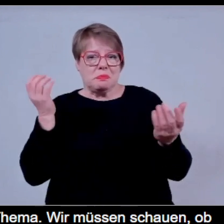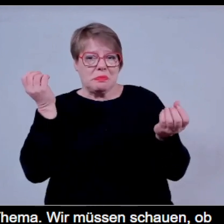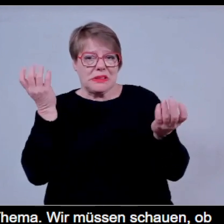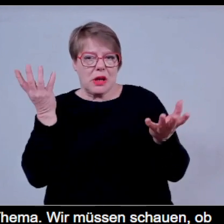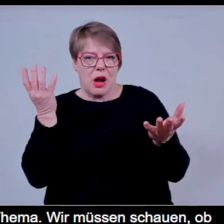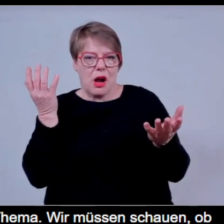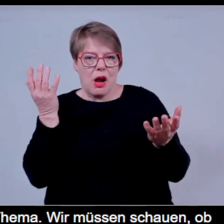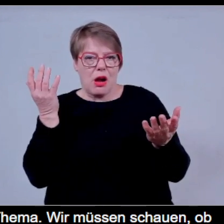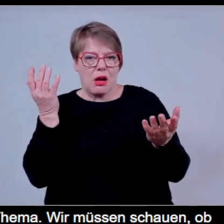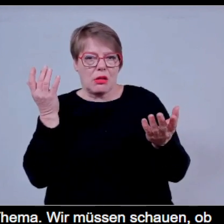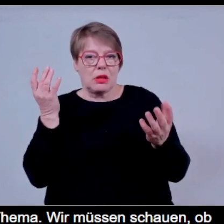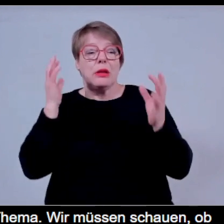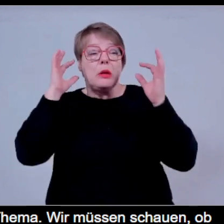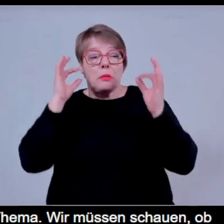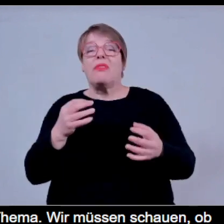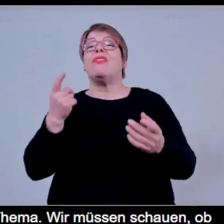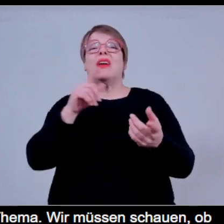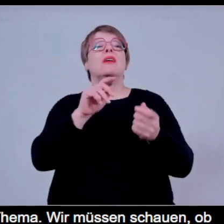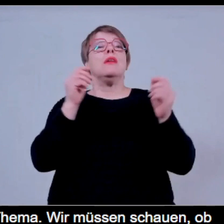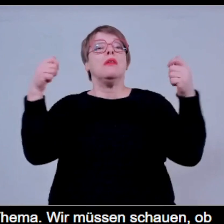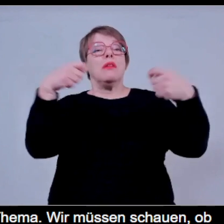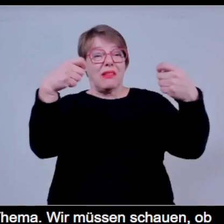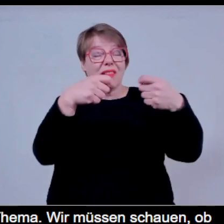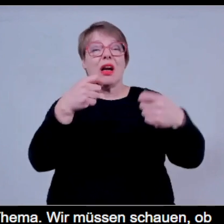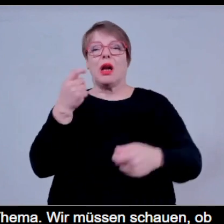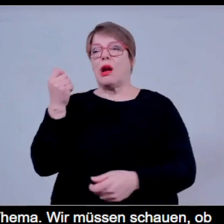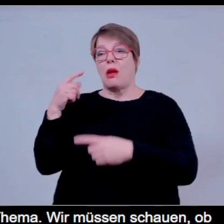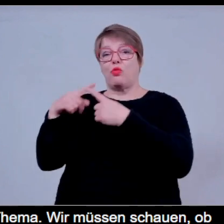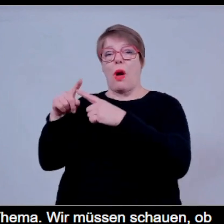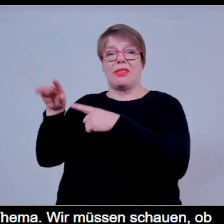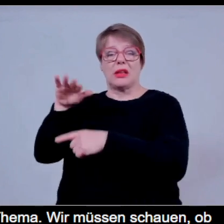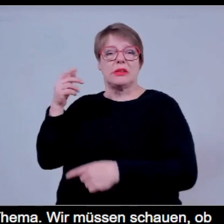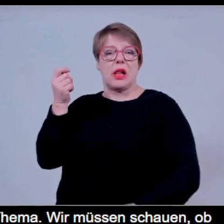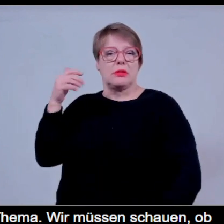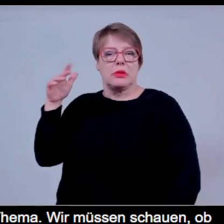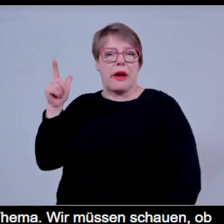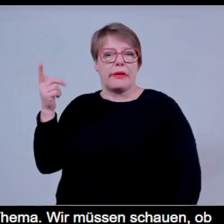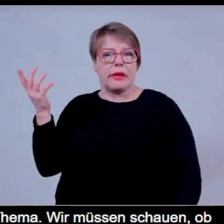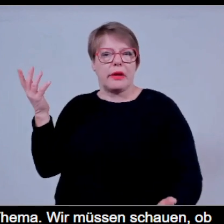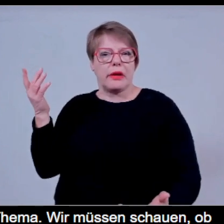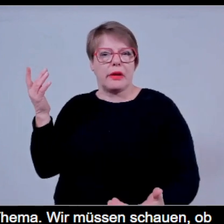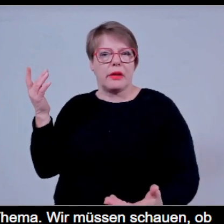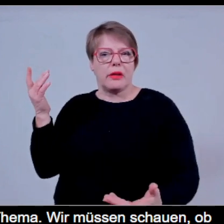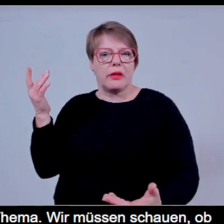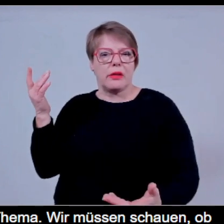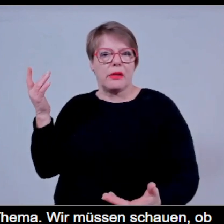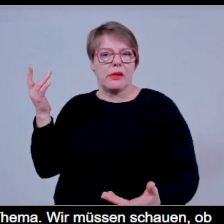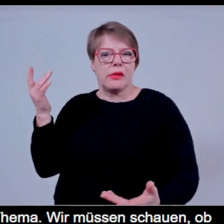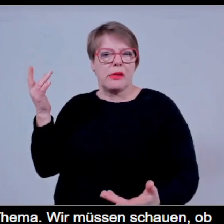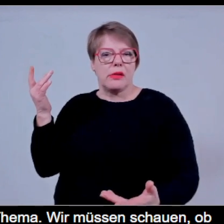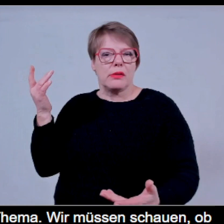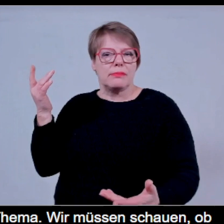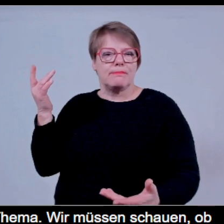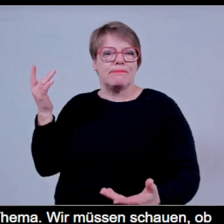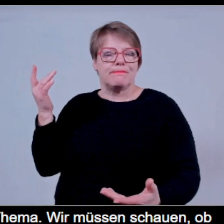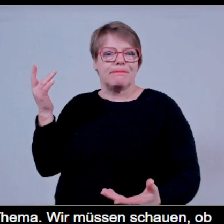müssen unabdingbar gestärkt werden. In jeder Situation, in der wir jetzt sind, geht es nicht um die Frage, dass kein Bett haptisch da ist, sondern es geht